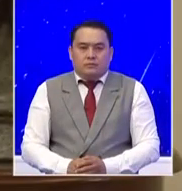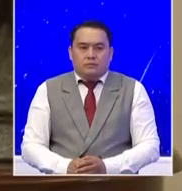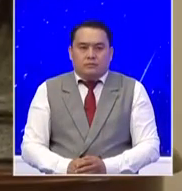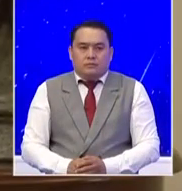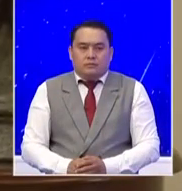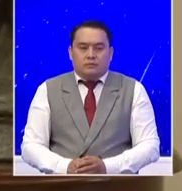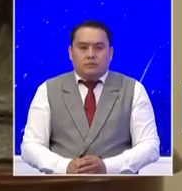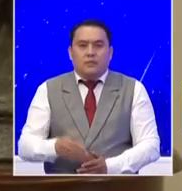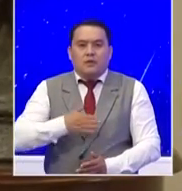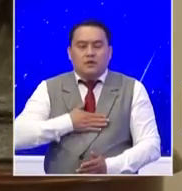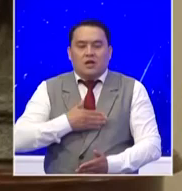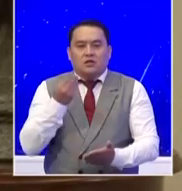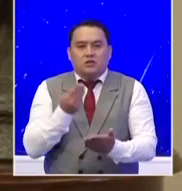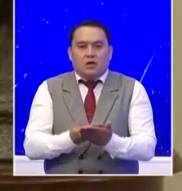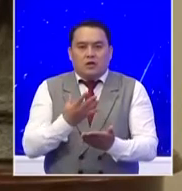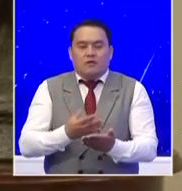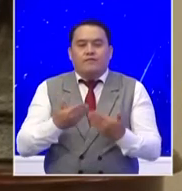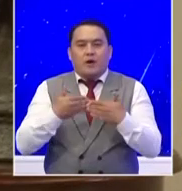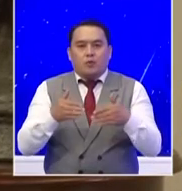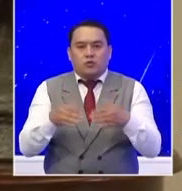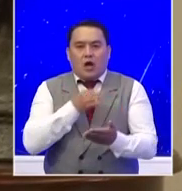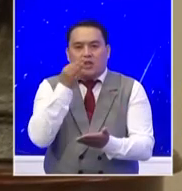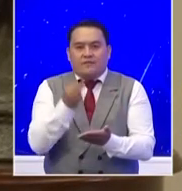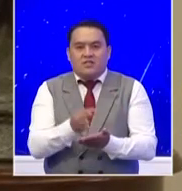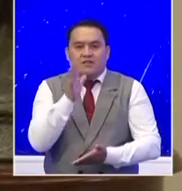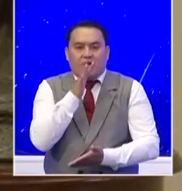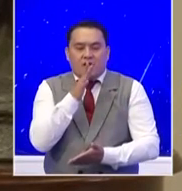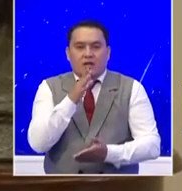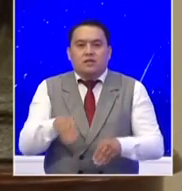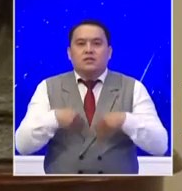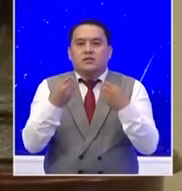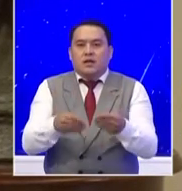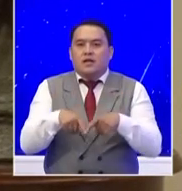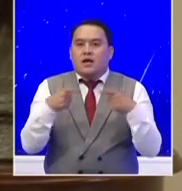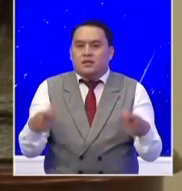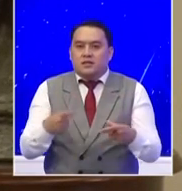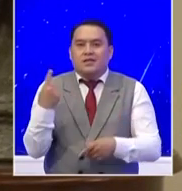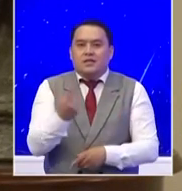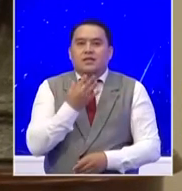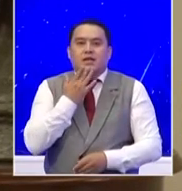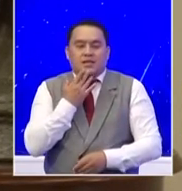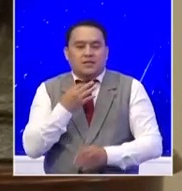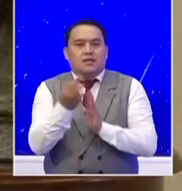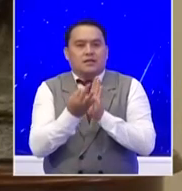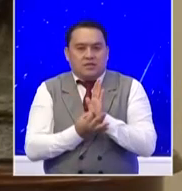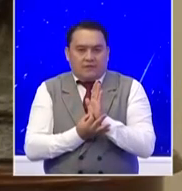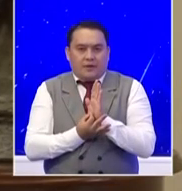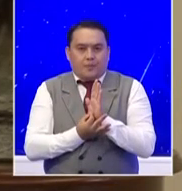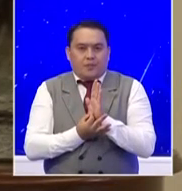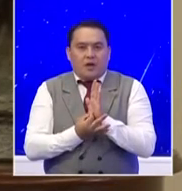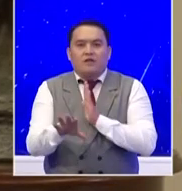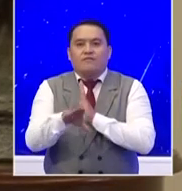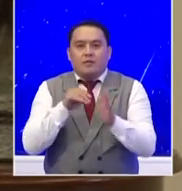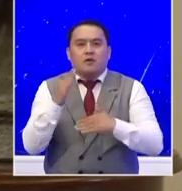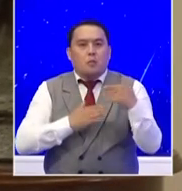Наших дорогих выпускников ждет ответственная пора. Предстоит сдать экзамены, пройти единое национальное тестирование,